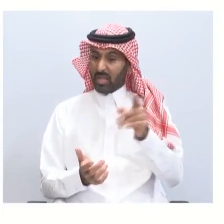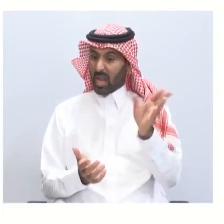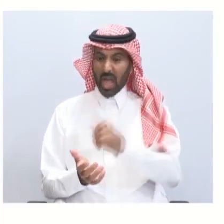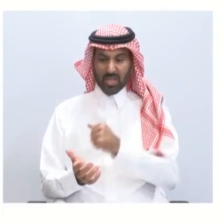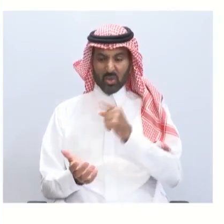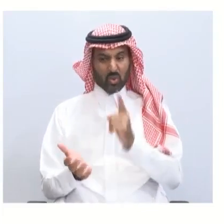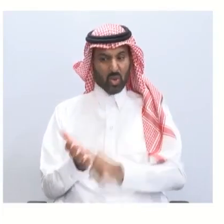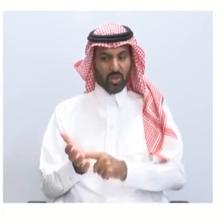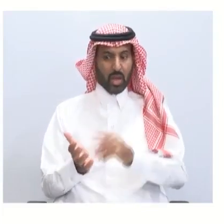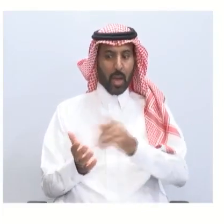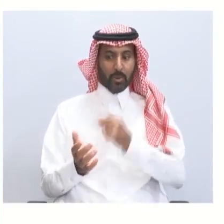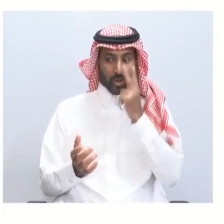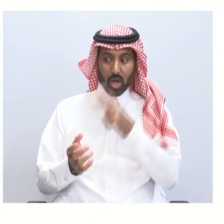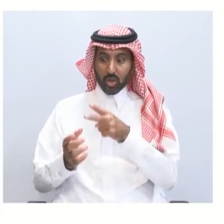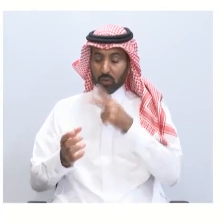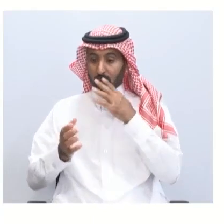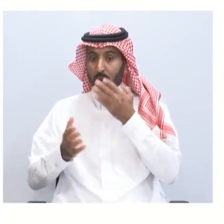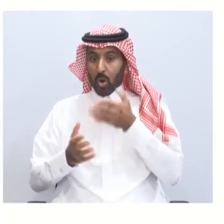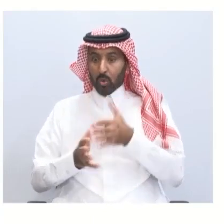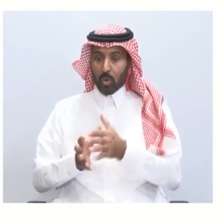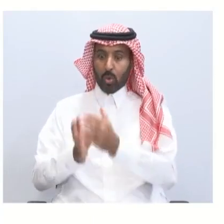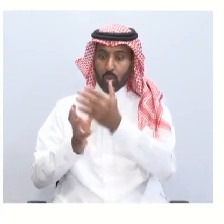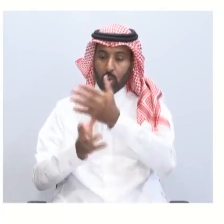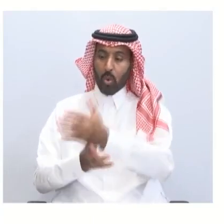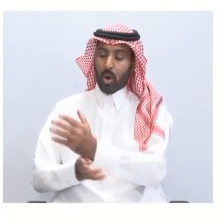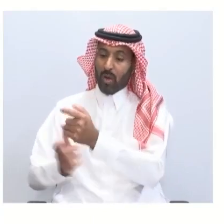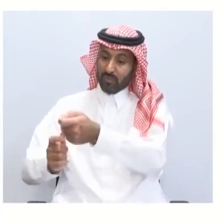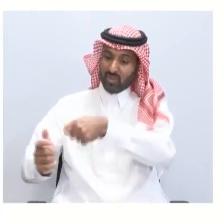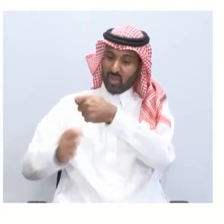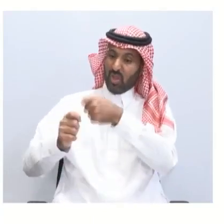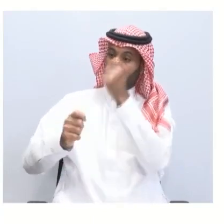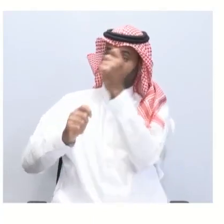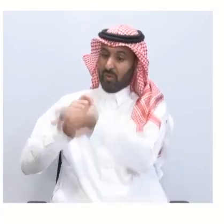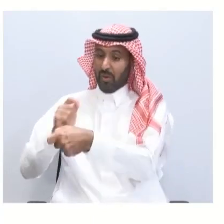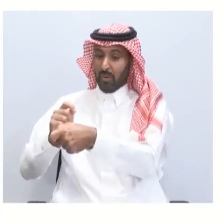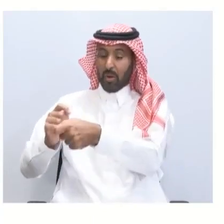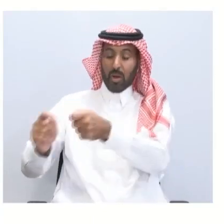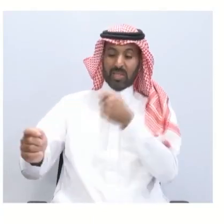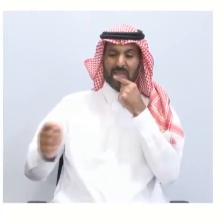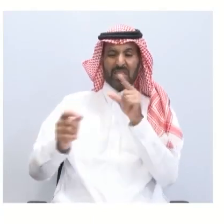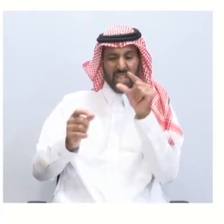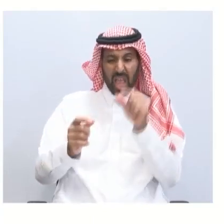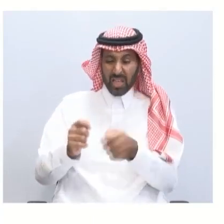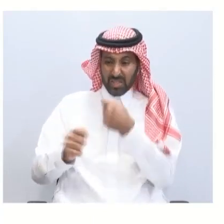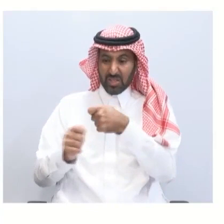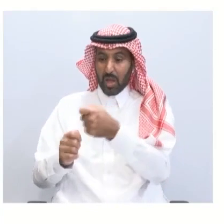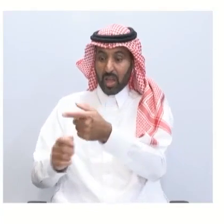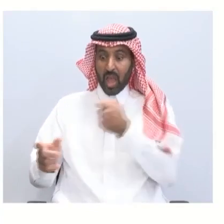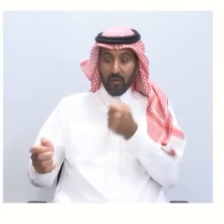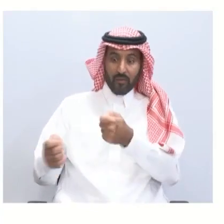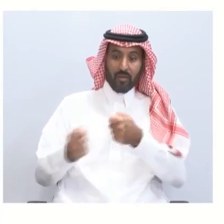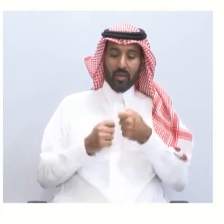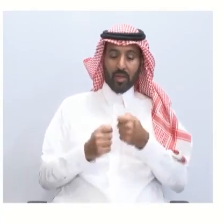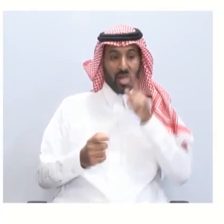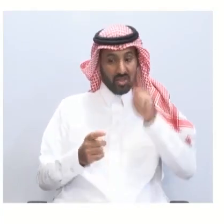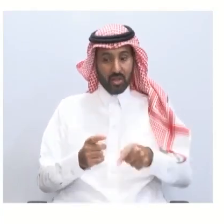كيف تم اصطياد الحوت بسناره صيد صغيره هذا من طعم النقرات